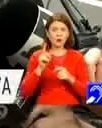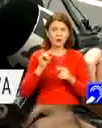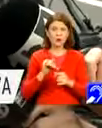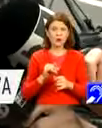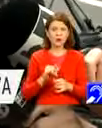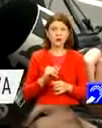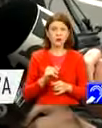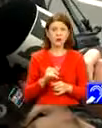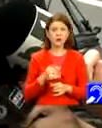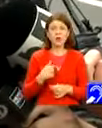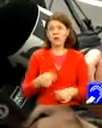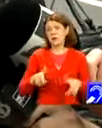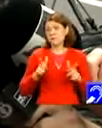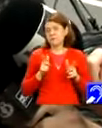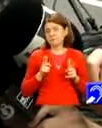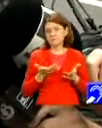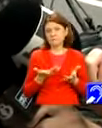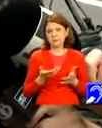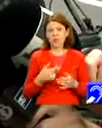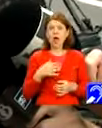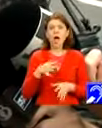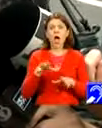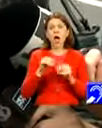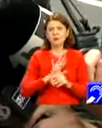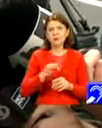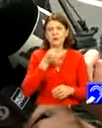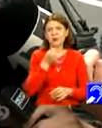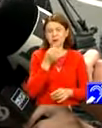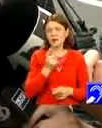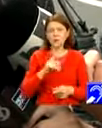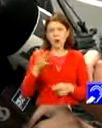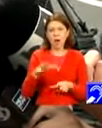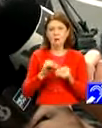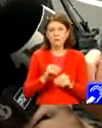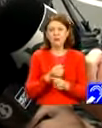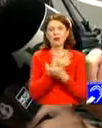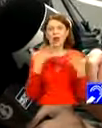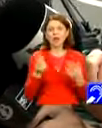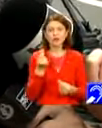așteptați? Mă aștept, dar am primit doar declarație, încă n-am primit nimic concret. Dar aștept.